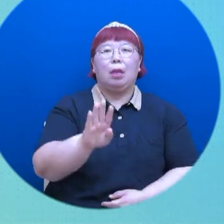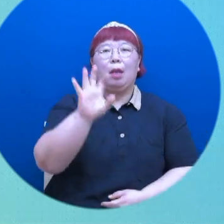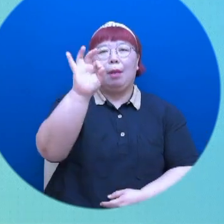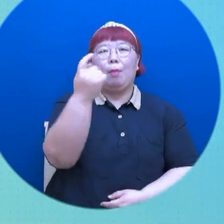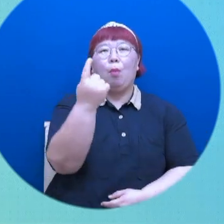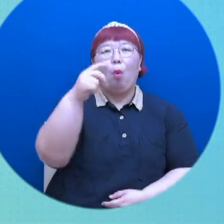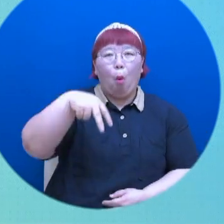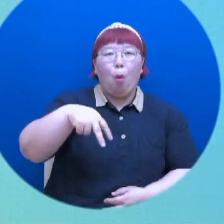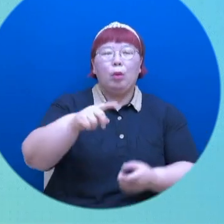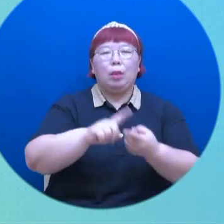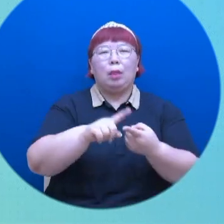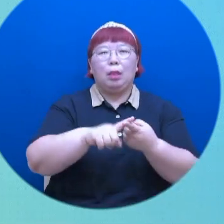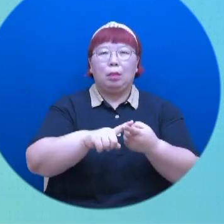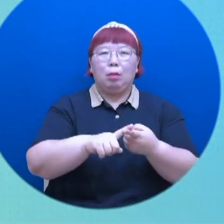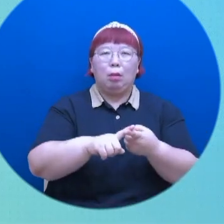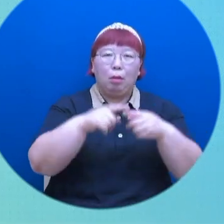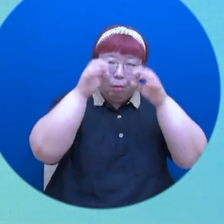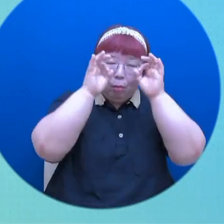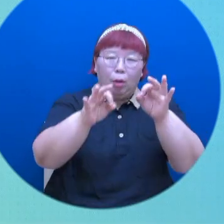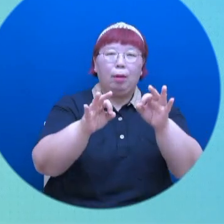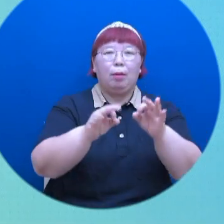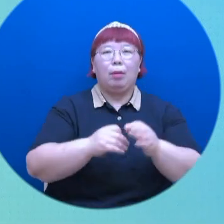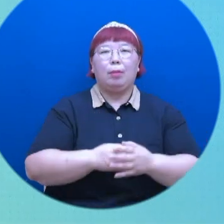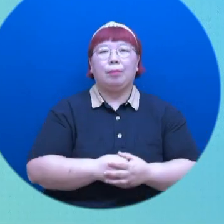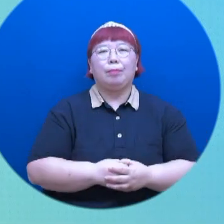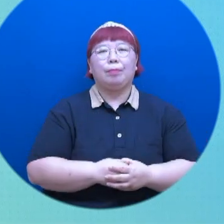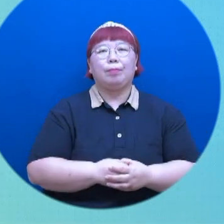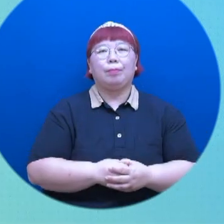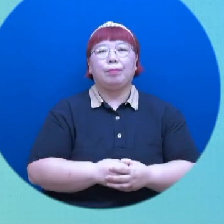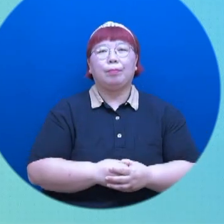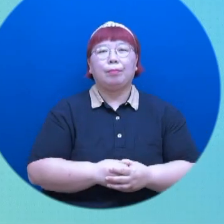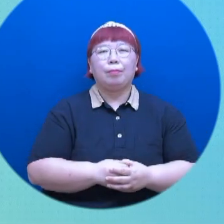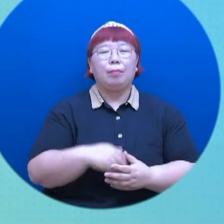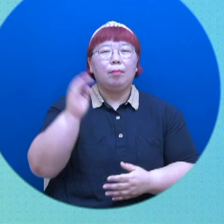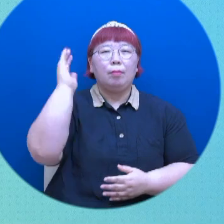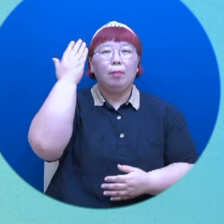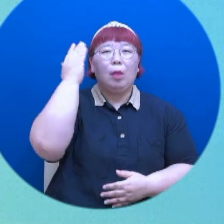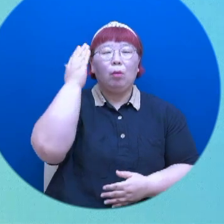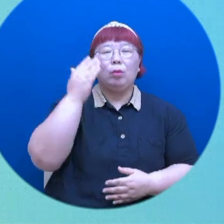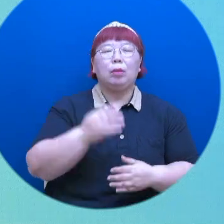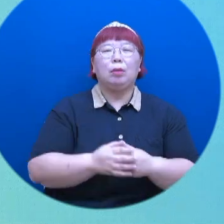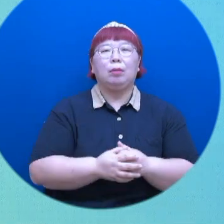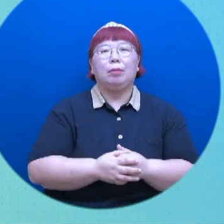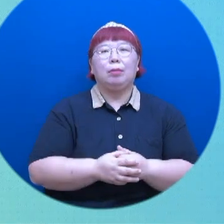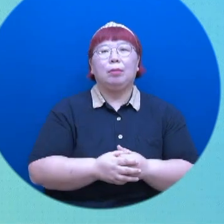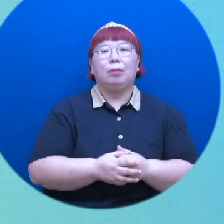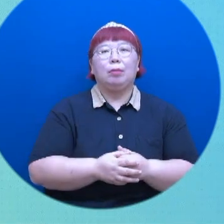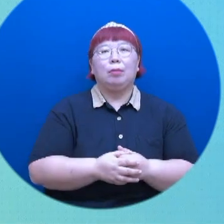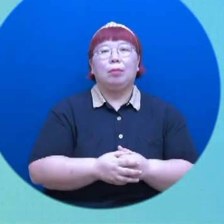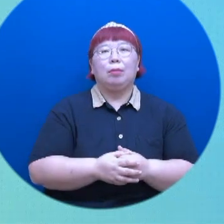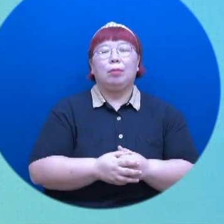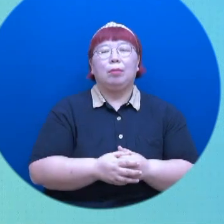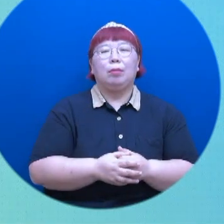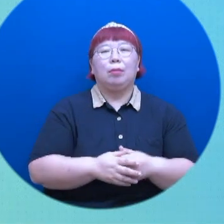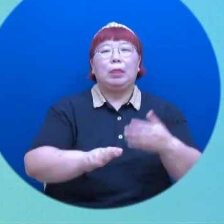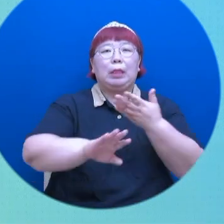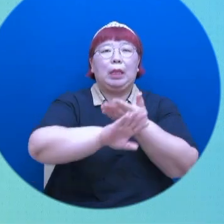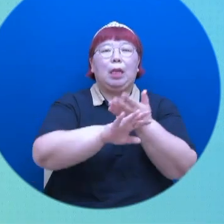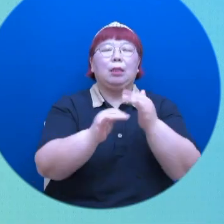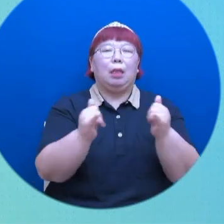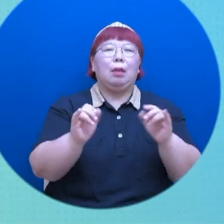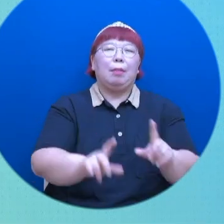깊이 바라보기 시작합니다. 사실 요즘은 이 다른 사람들의